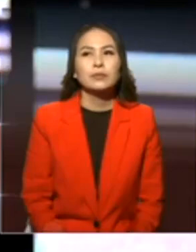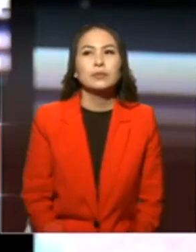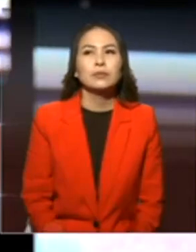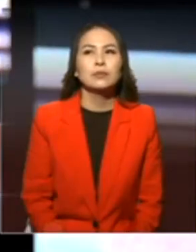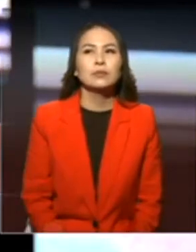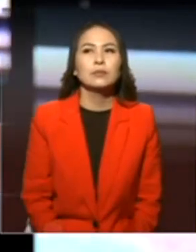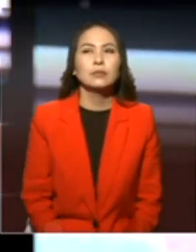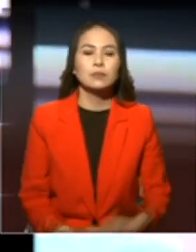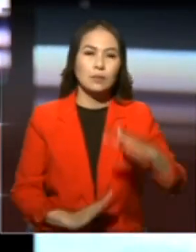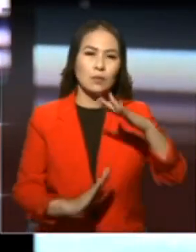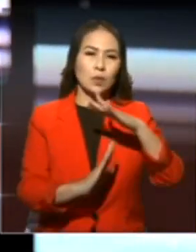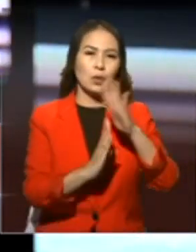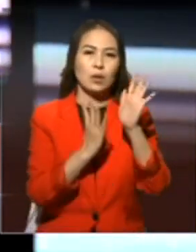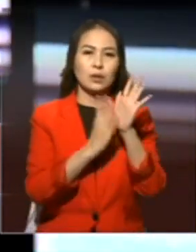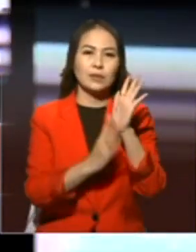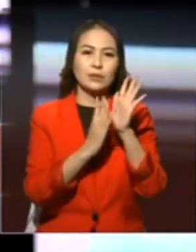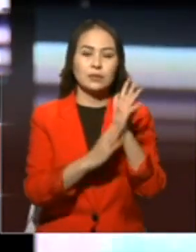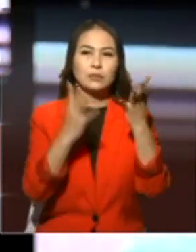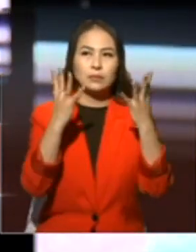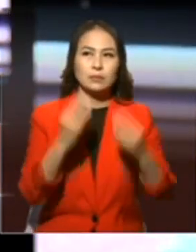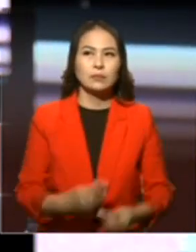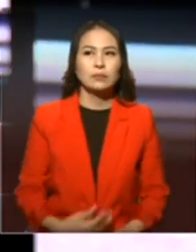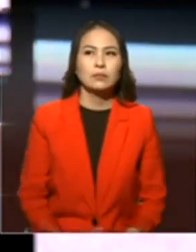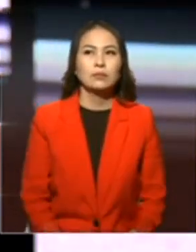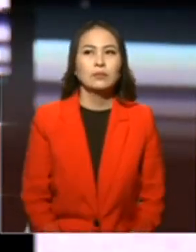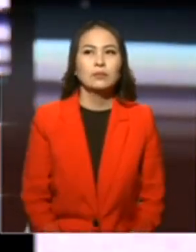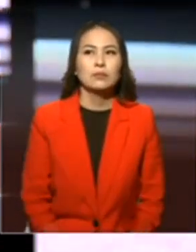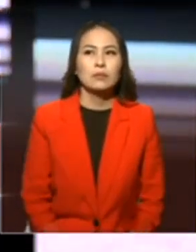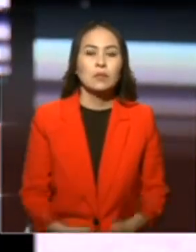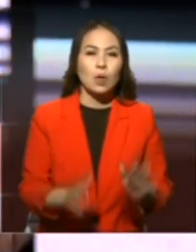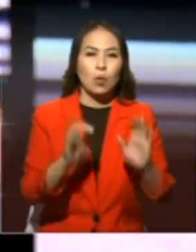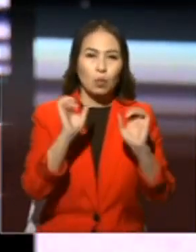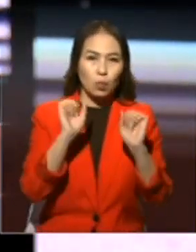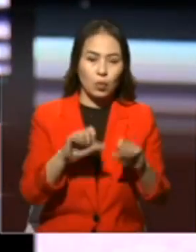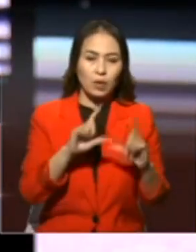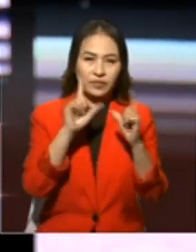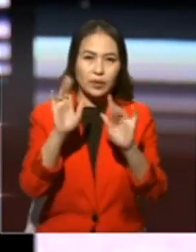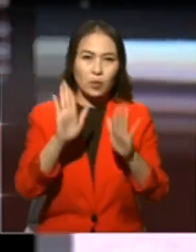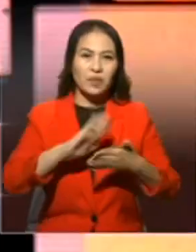90 күн лимит аяқталғаннан кейін. Одан кейін тек қана бара алады, визамен ғана. Олар да визамен келе алады.